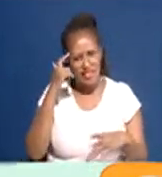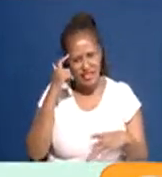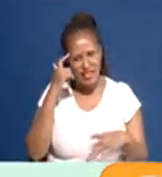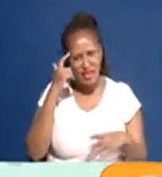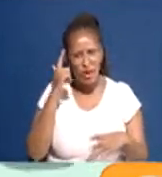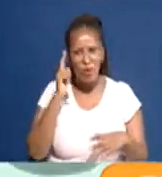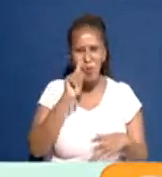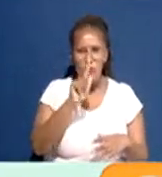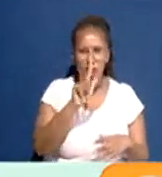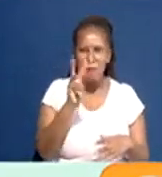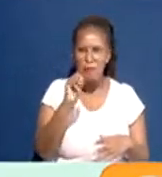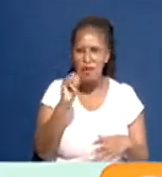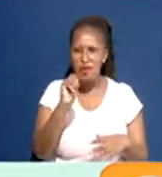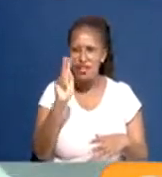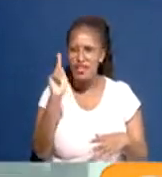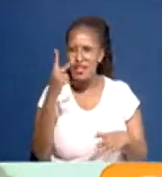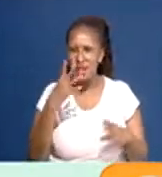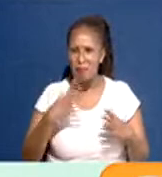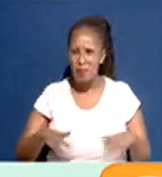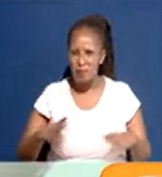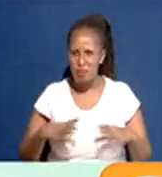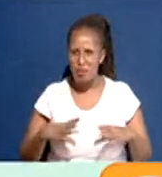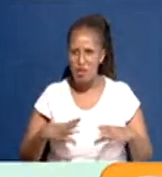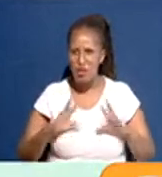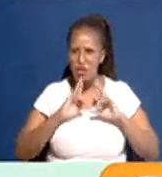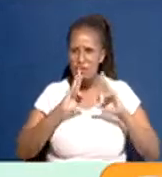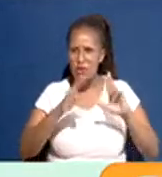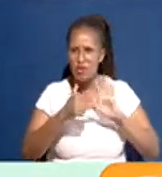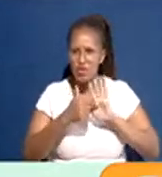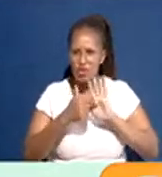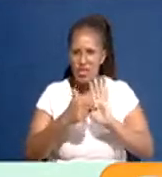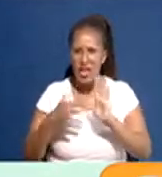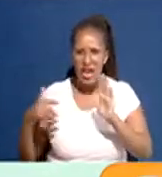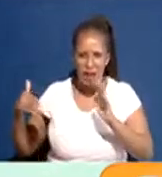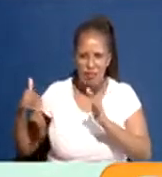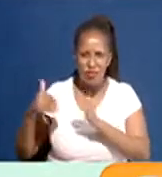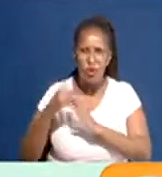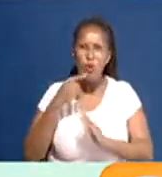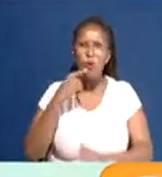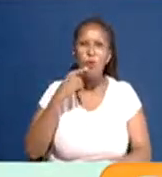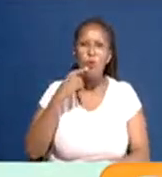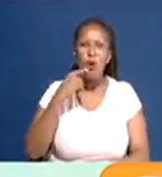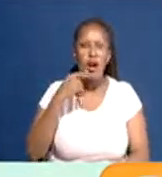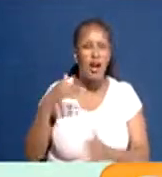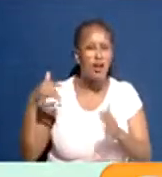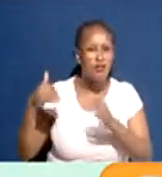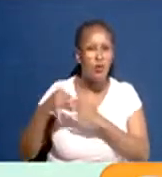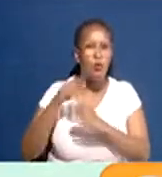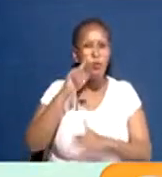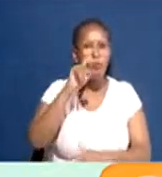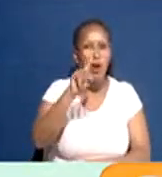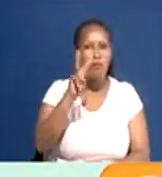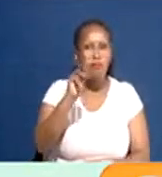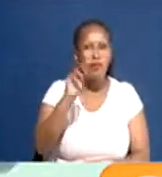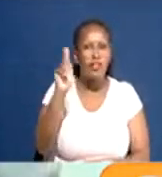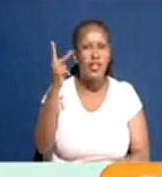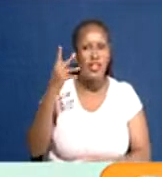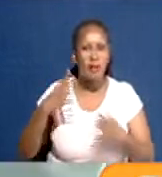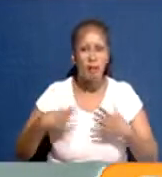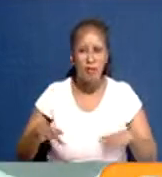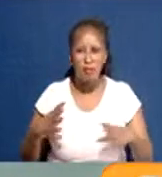milioni moja, statistics show that up to 1 million Kenyans sink into